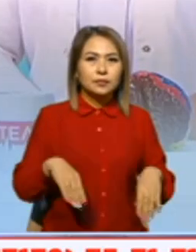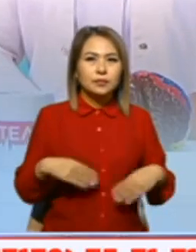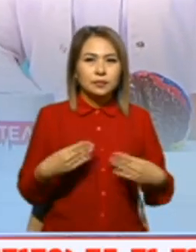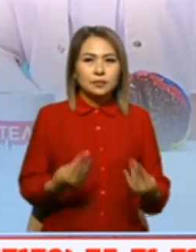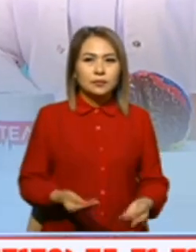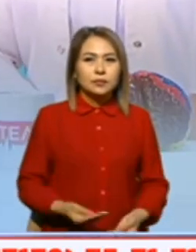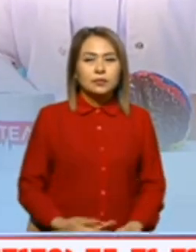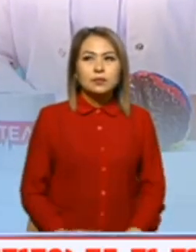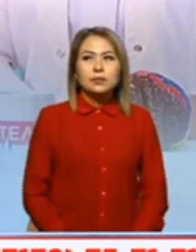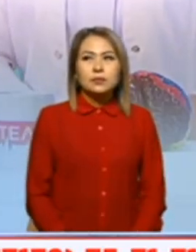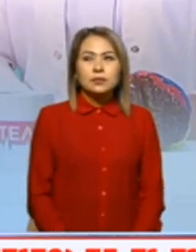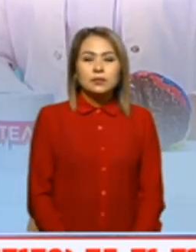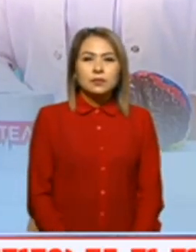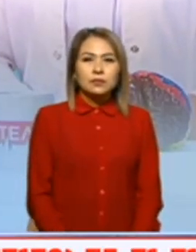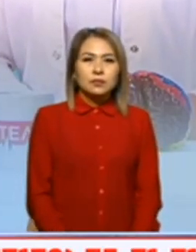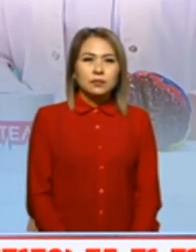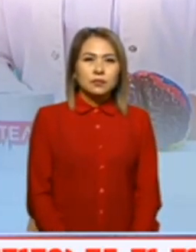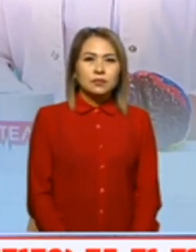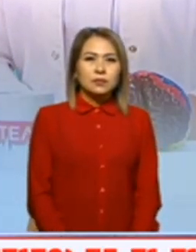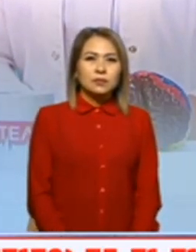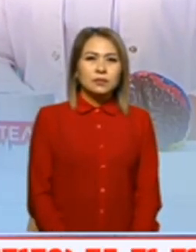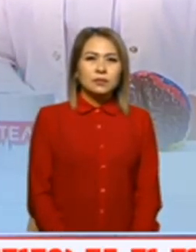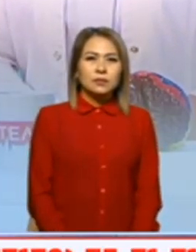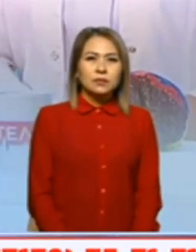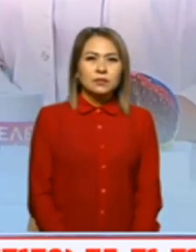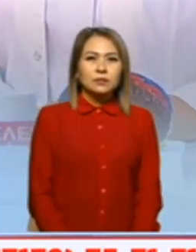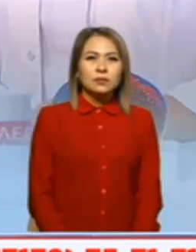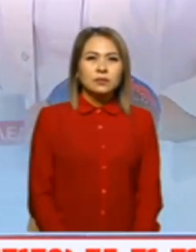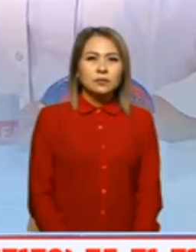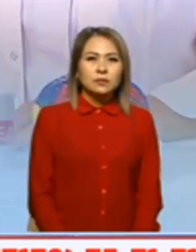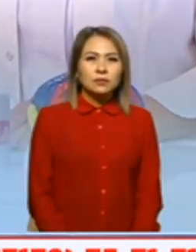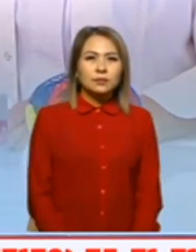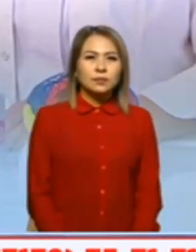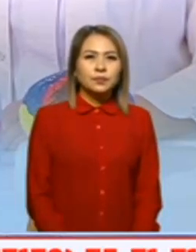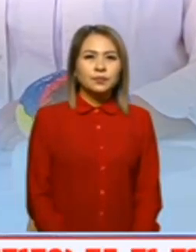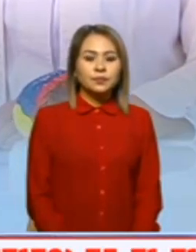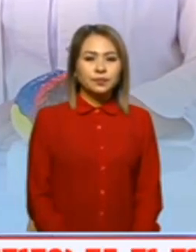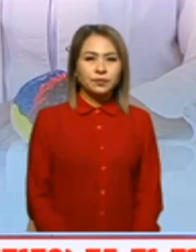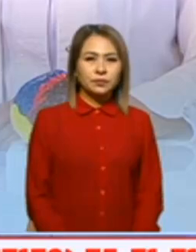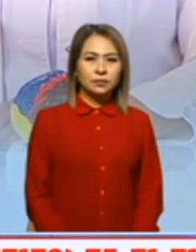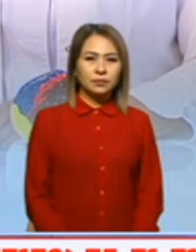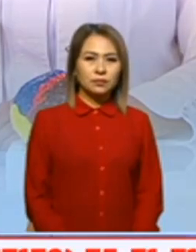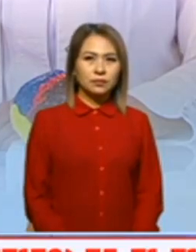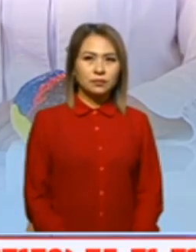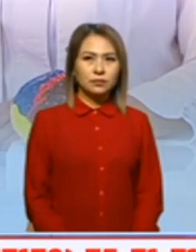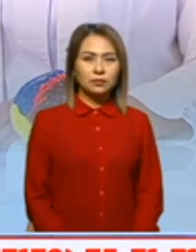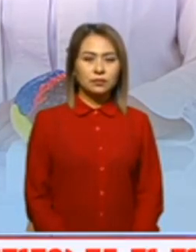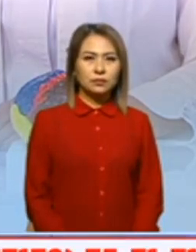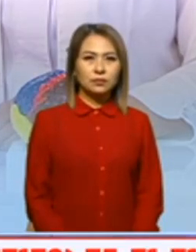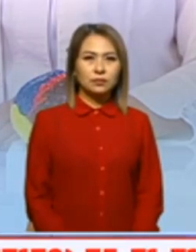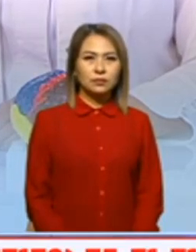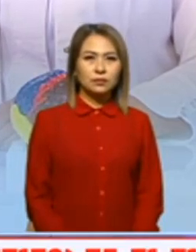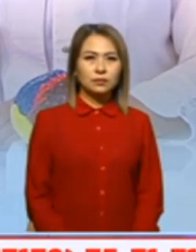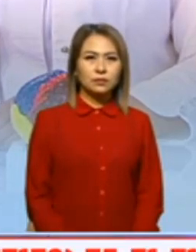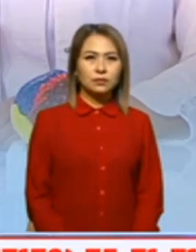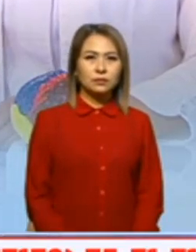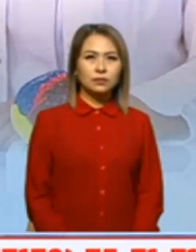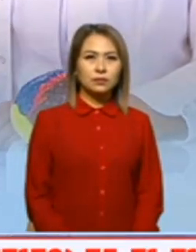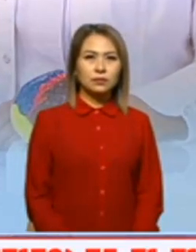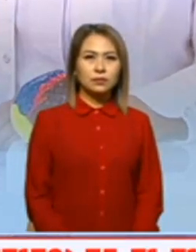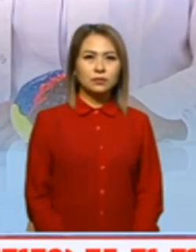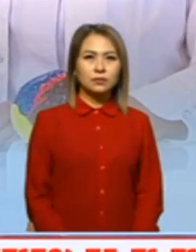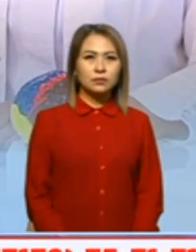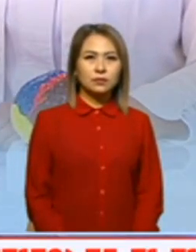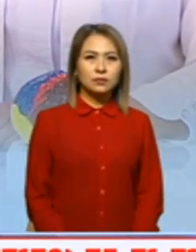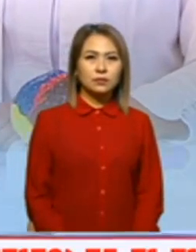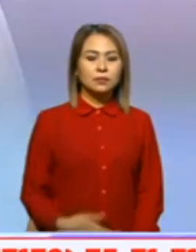бір көрерменіміз бар, байланыста тұрған, байланыста тұрған көрермен. Сәлеметсіз, тыңдап тұрмас? Я сауалыңызды